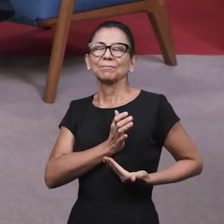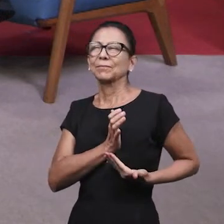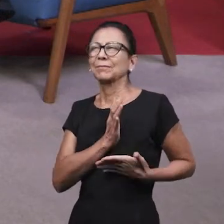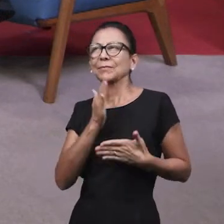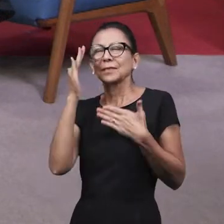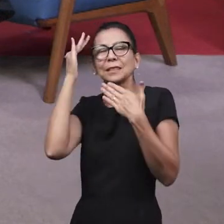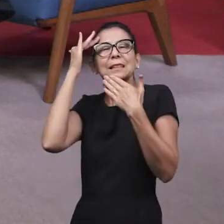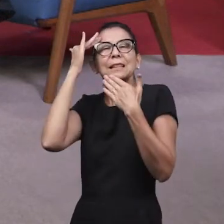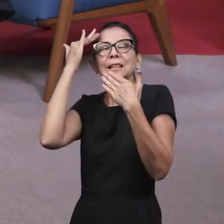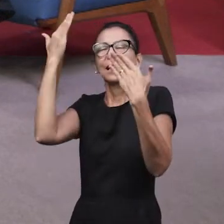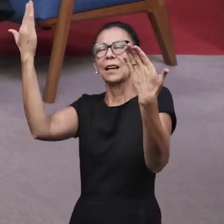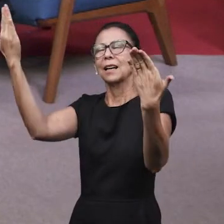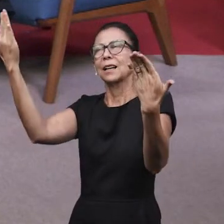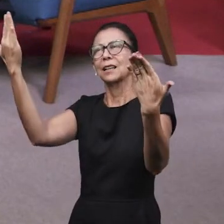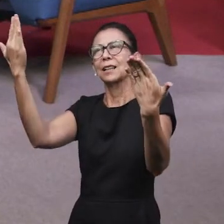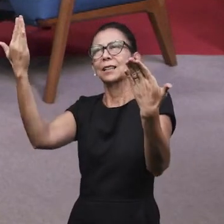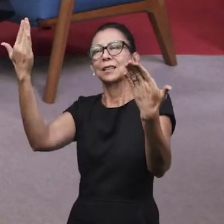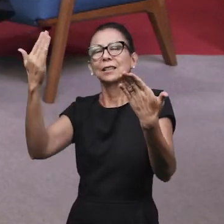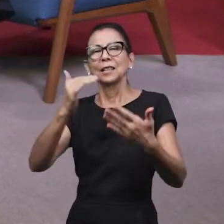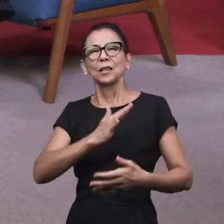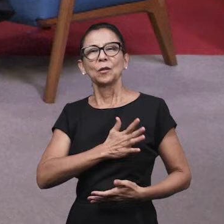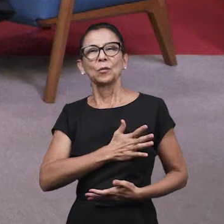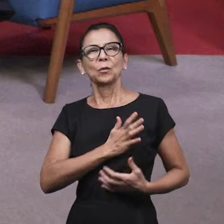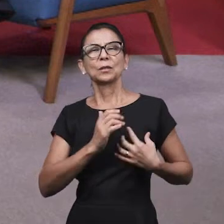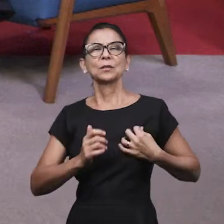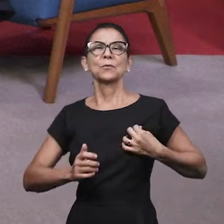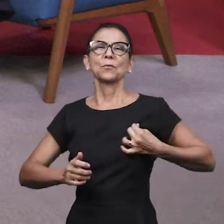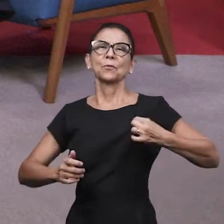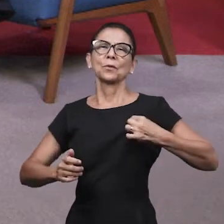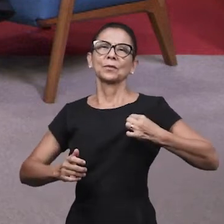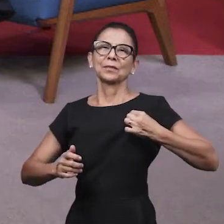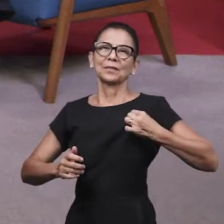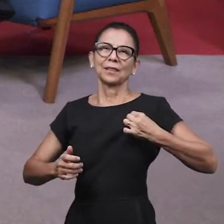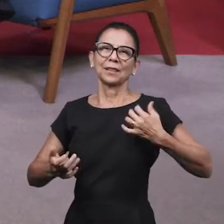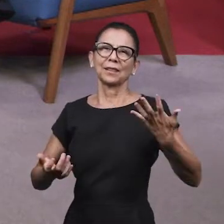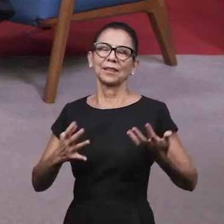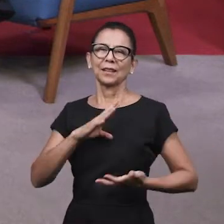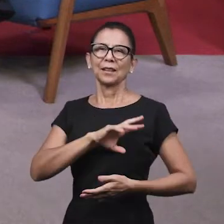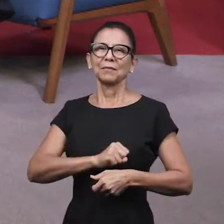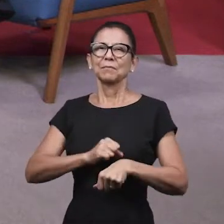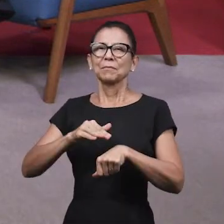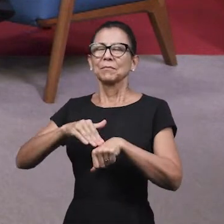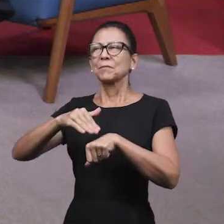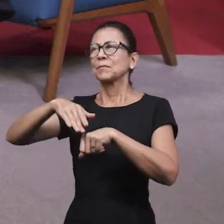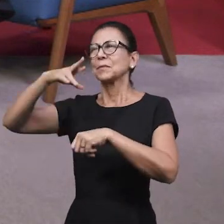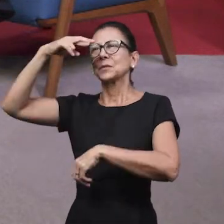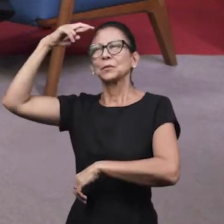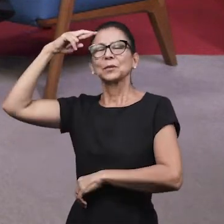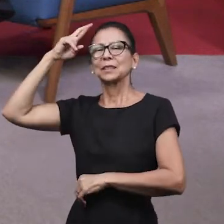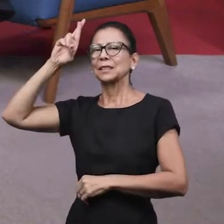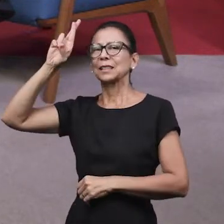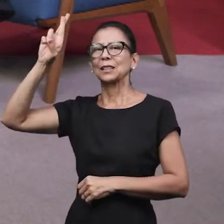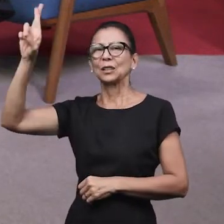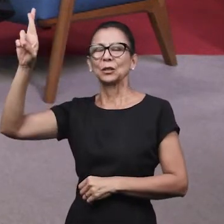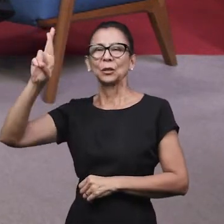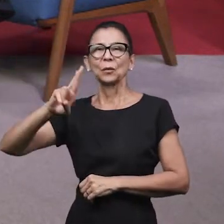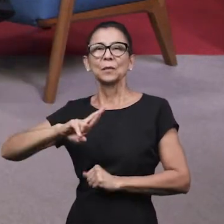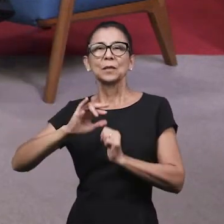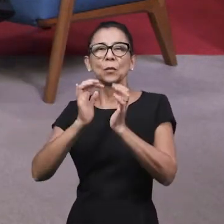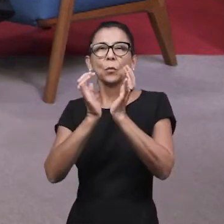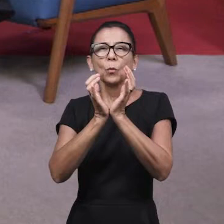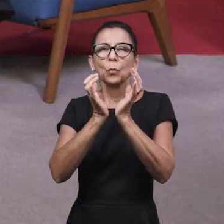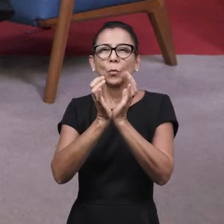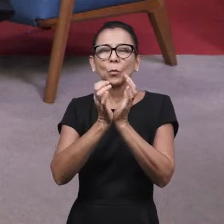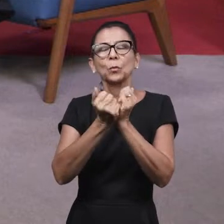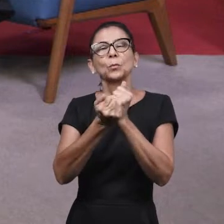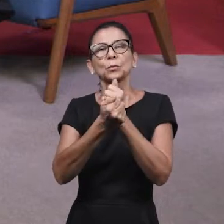cœur disposé à aimer chaque fois plus le Seigneur. Tout cela fait partie de ce pleur de l'Église.